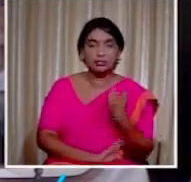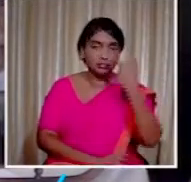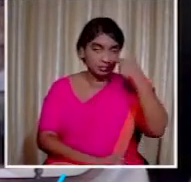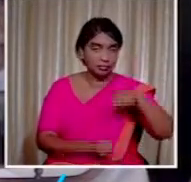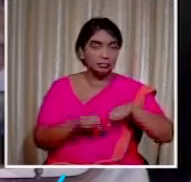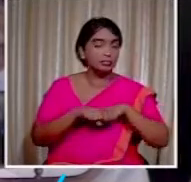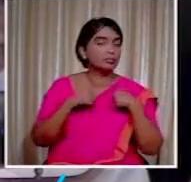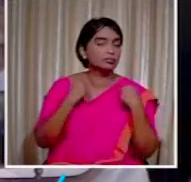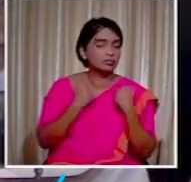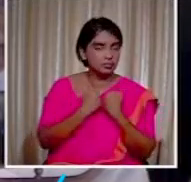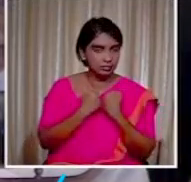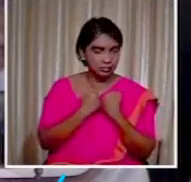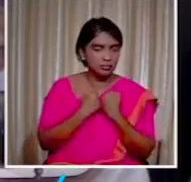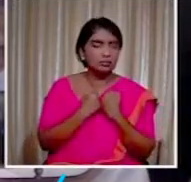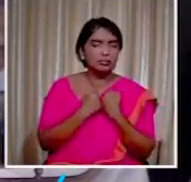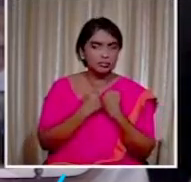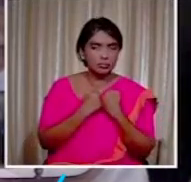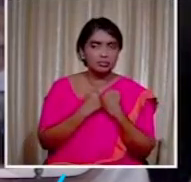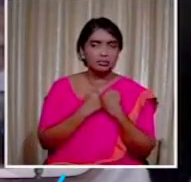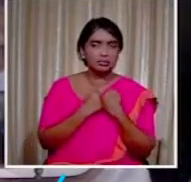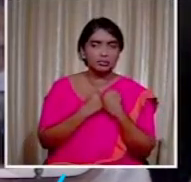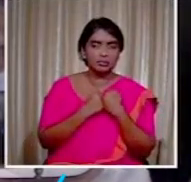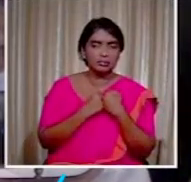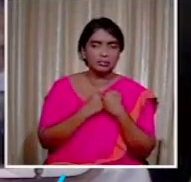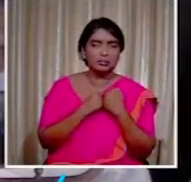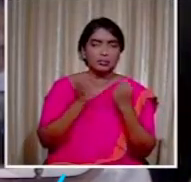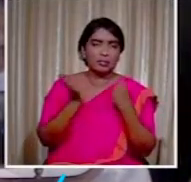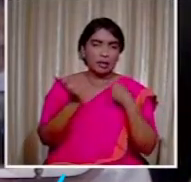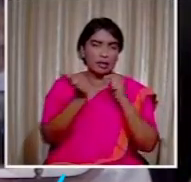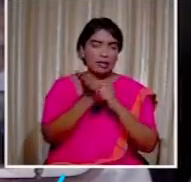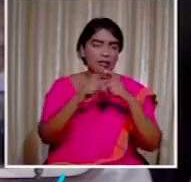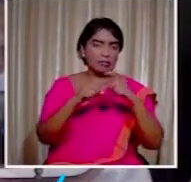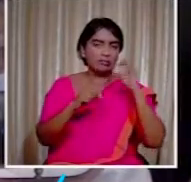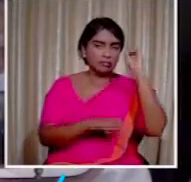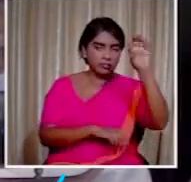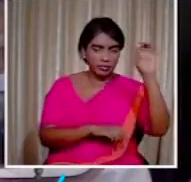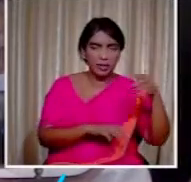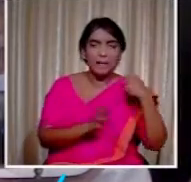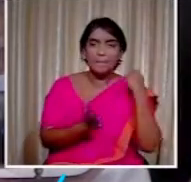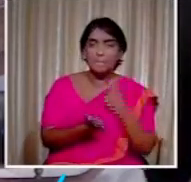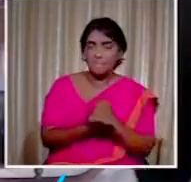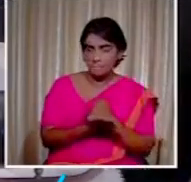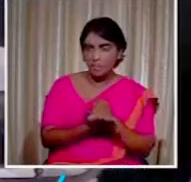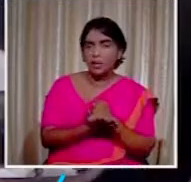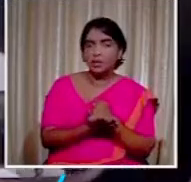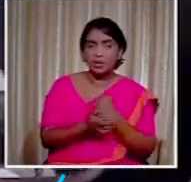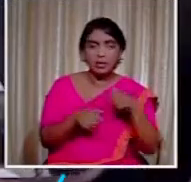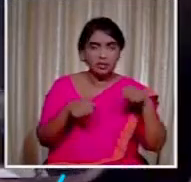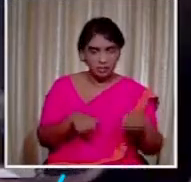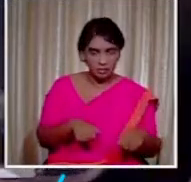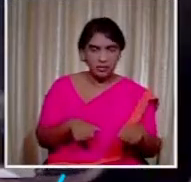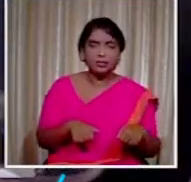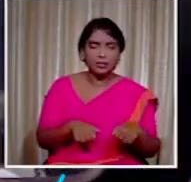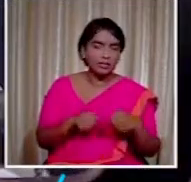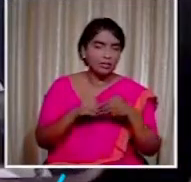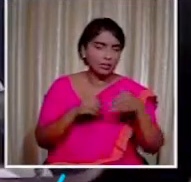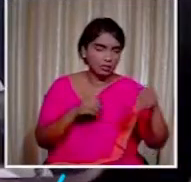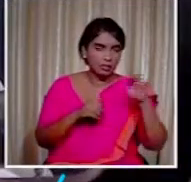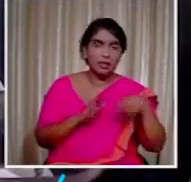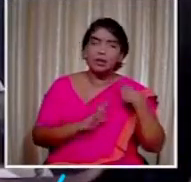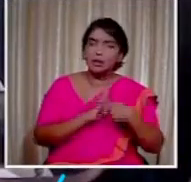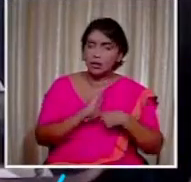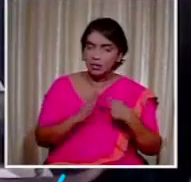සමාගම් වලට අපි චිත්තියලා තියෙන්නේ ඇත්ත වශයෙන්ම. දැන් බැංකු වලින් අද අපිට සිදු වුණා මේ